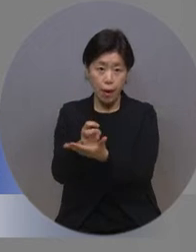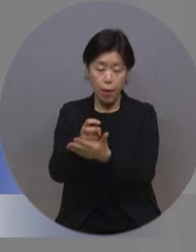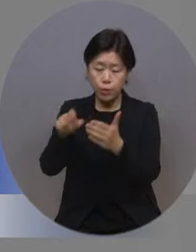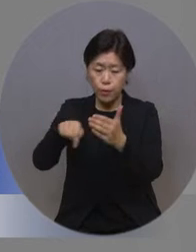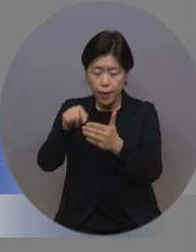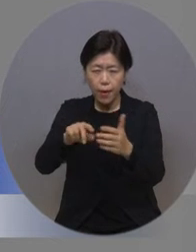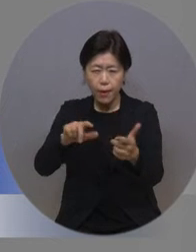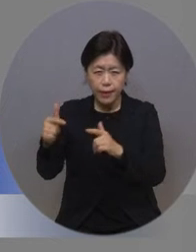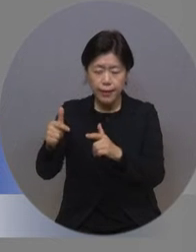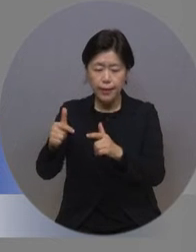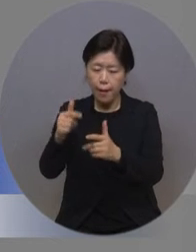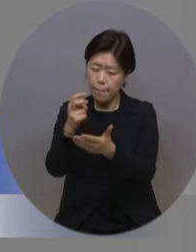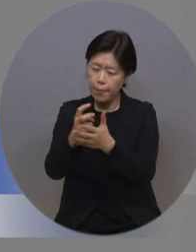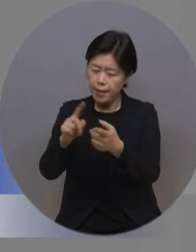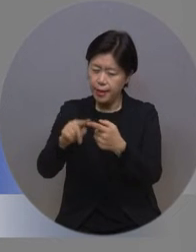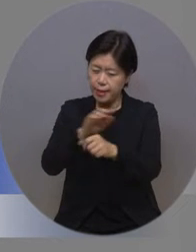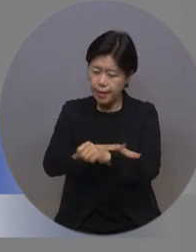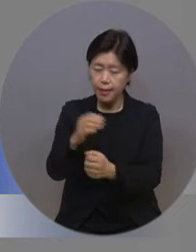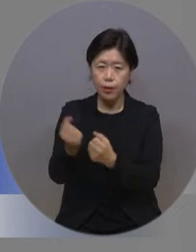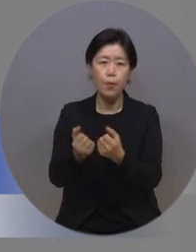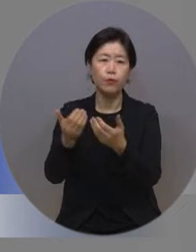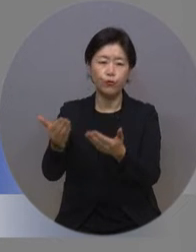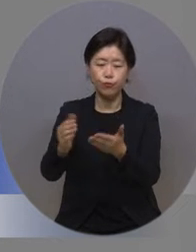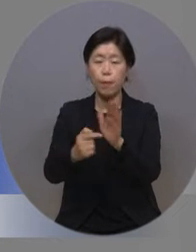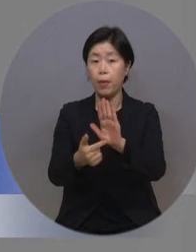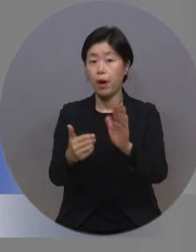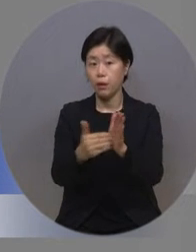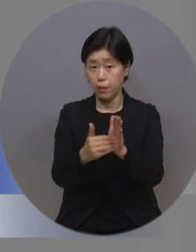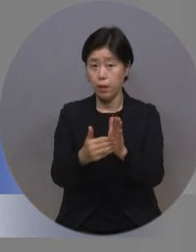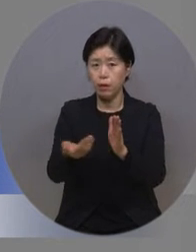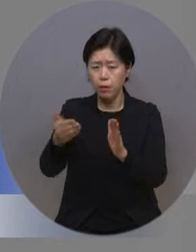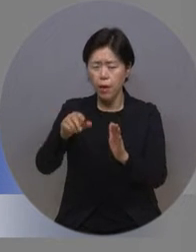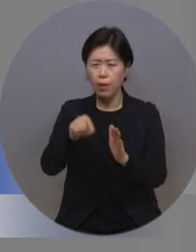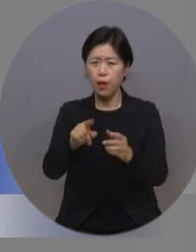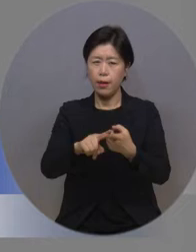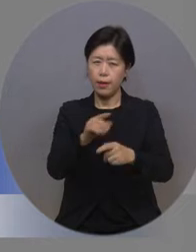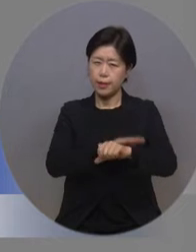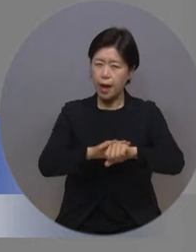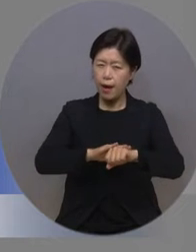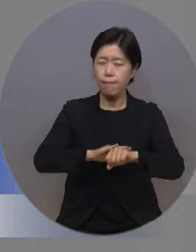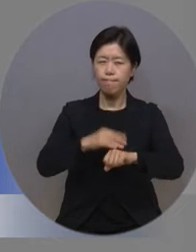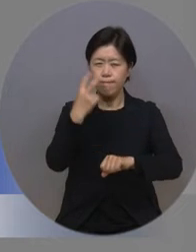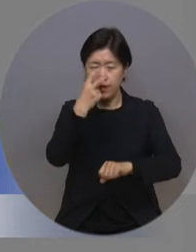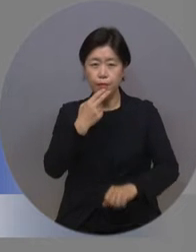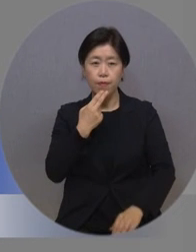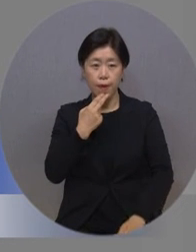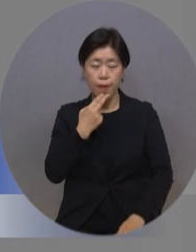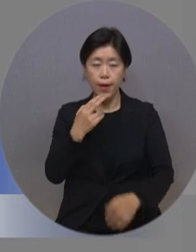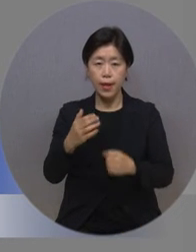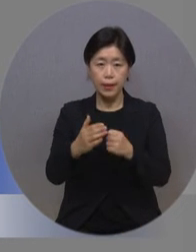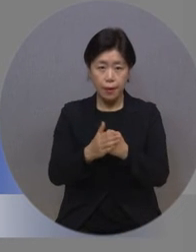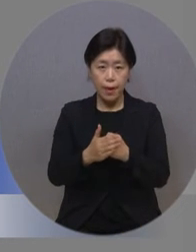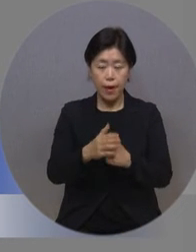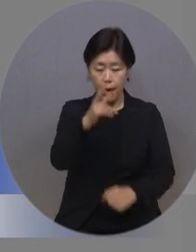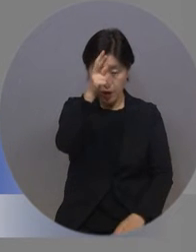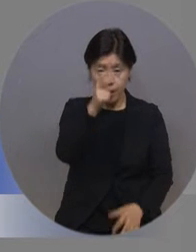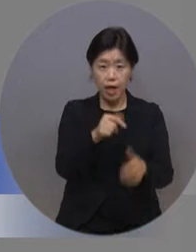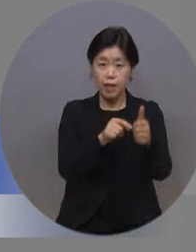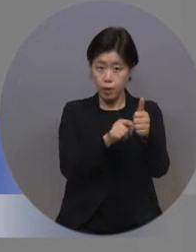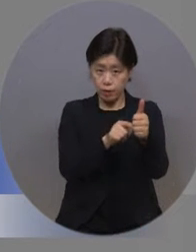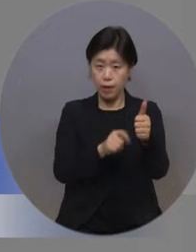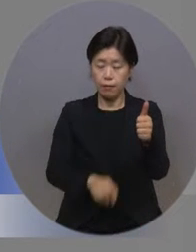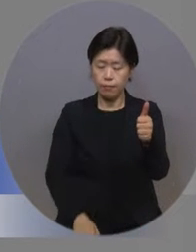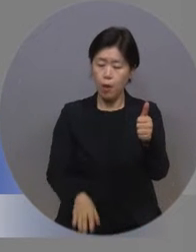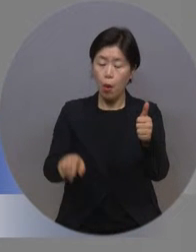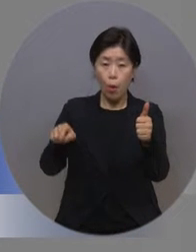취하도록 명문화하고 있습니다 하지만 이러한 법적 지원이 이루어지지 않았다고 판단한 인권인은 경찰청장에게 발달장애